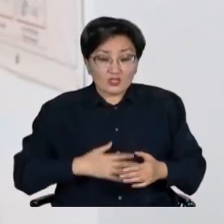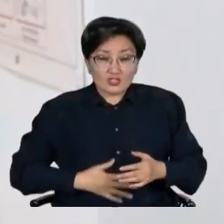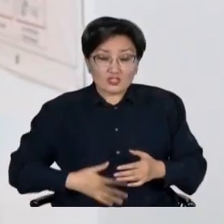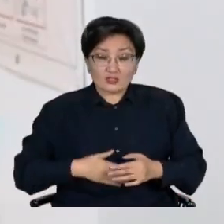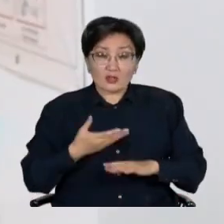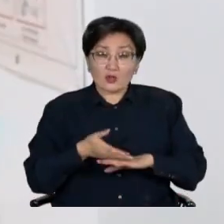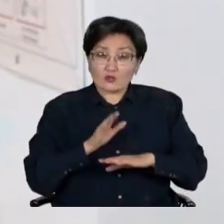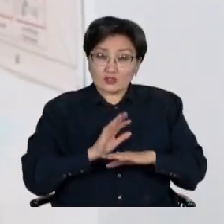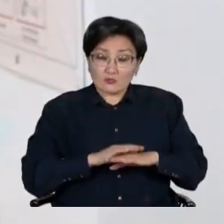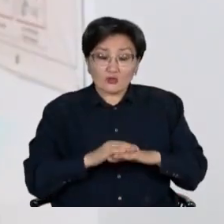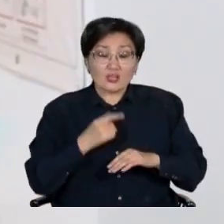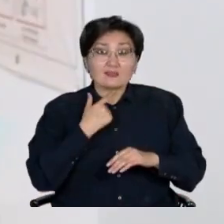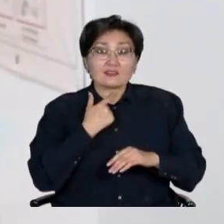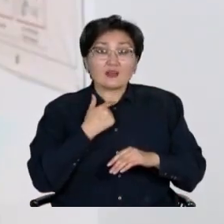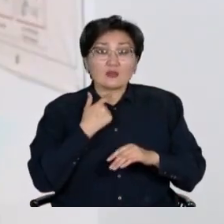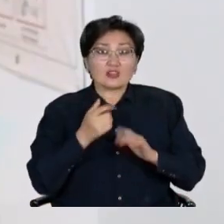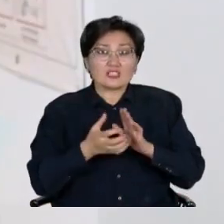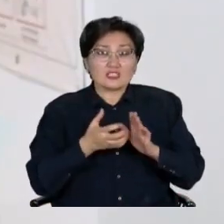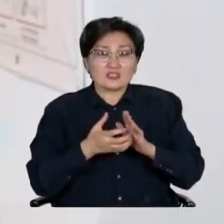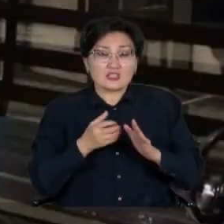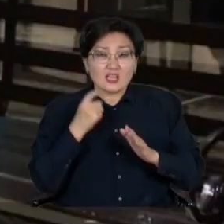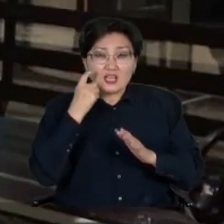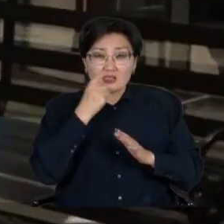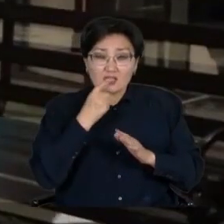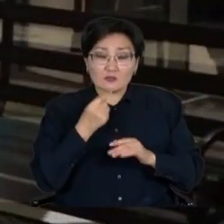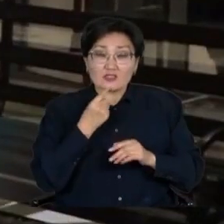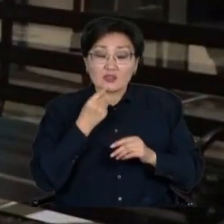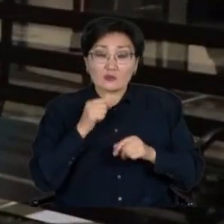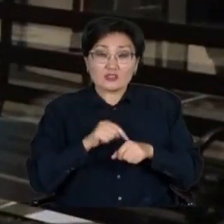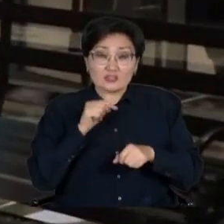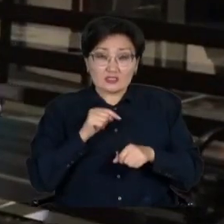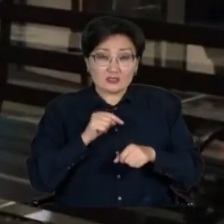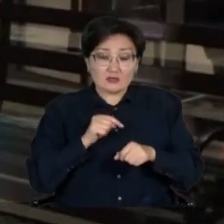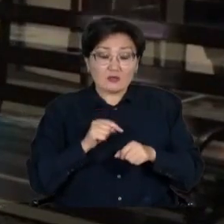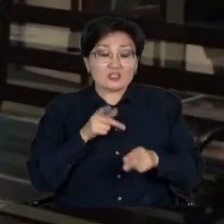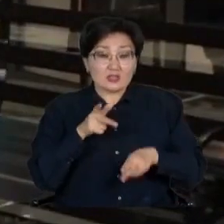ауырсынуына, тамағының жыбырлауына және ащы дәм келуіне шағымданып келді.